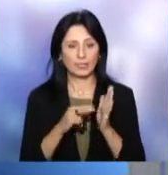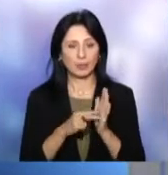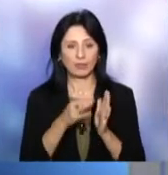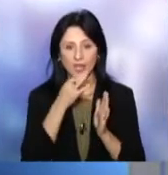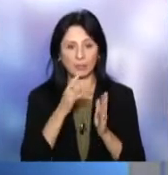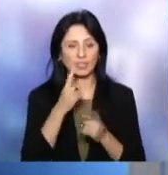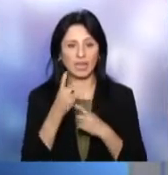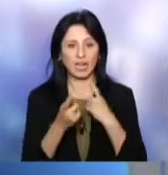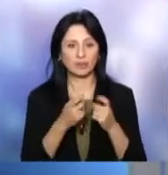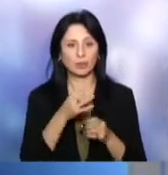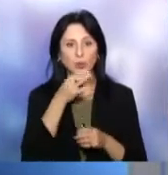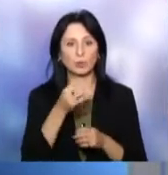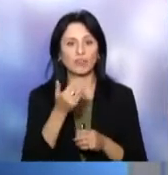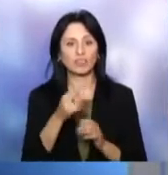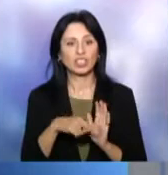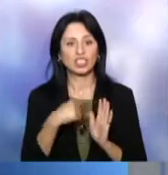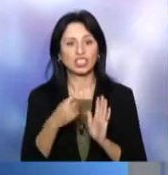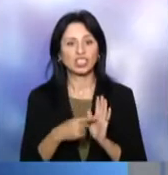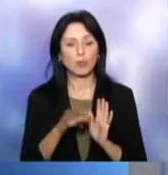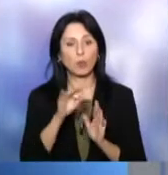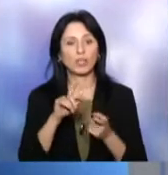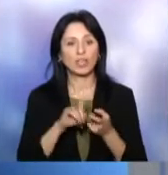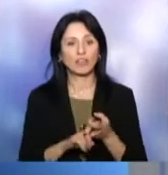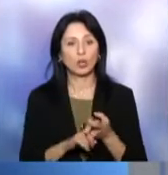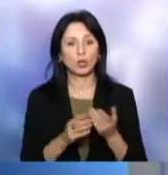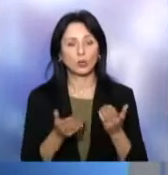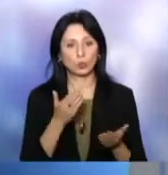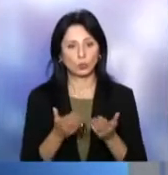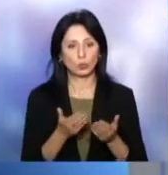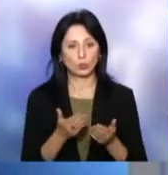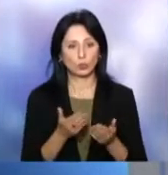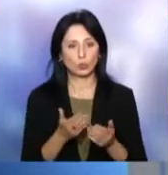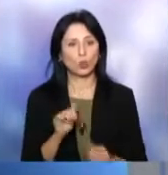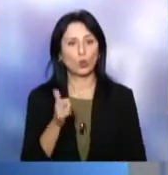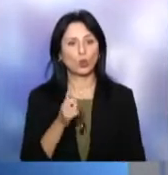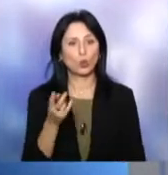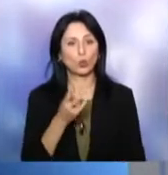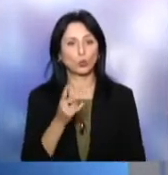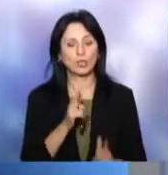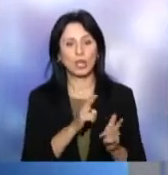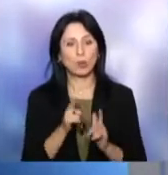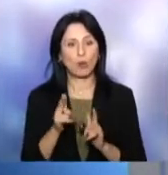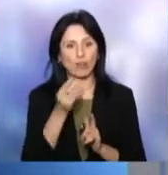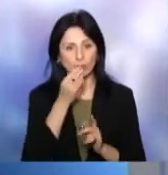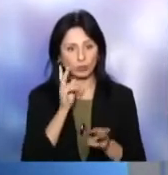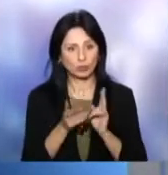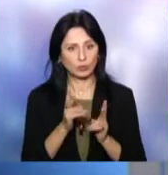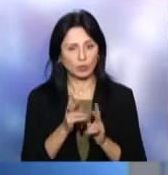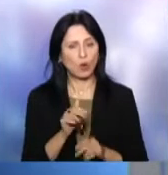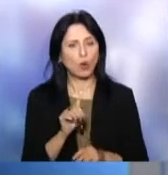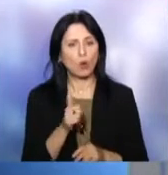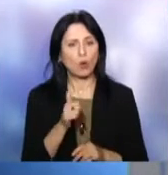ნებისმიერ გადაცემაში ვუპასუხებ თქვენს კითხვებს იმასთან დაკავშირებით, თუ როგორ უნდა მოვამზადოთ საკვები, როგორ